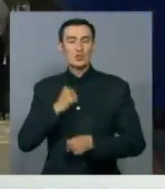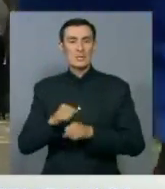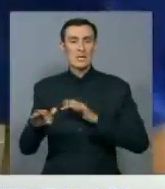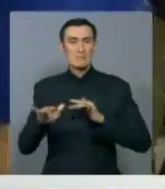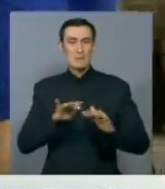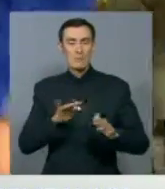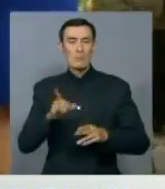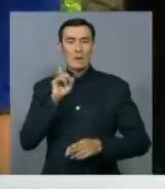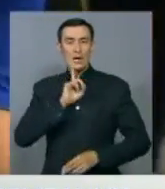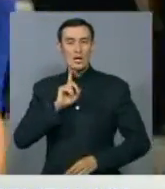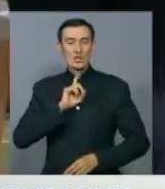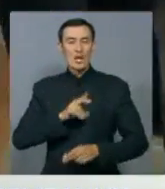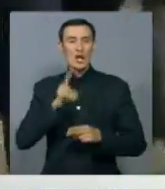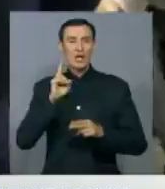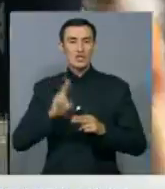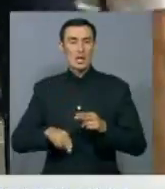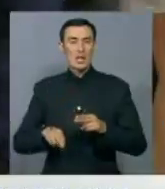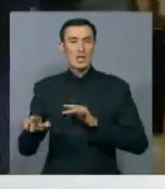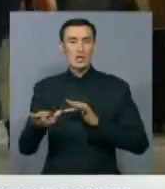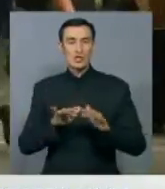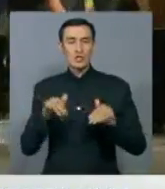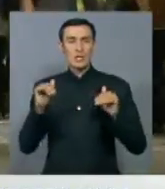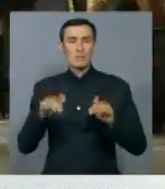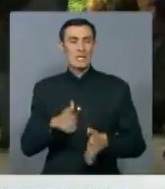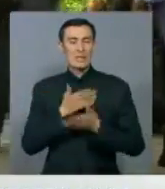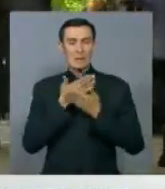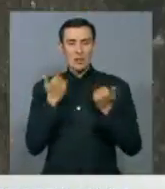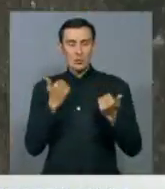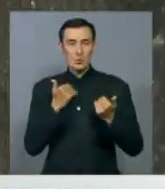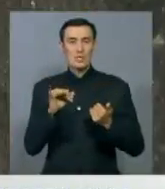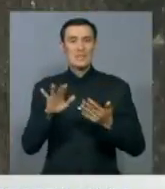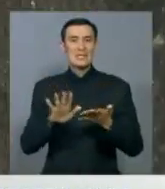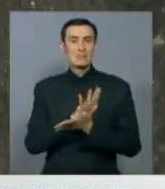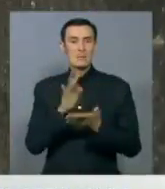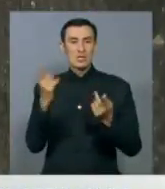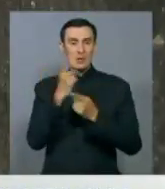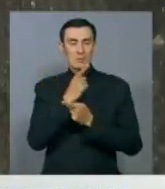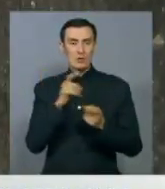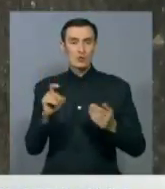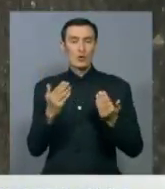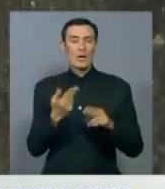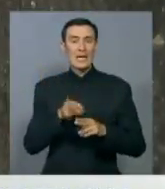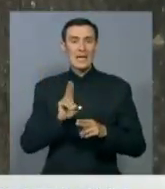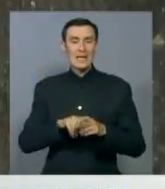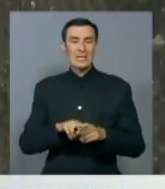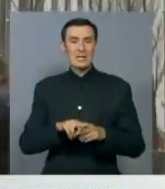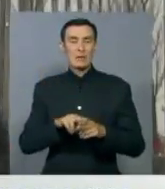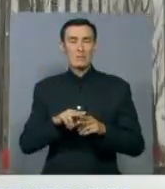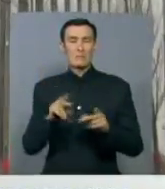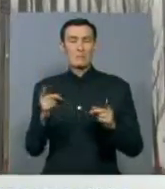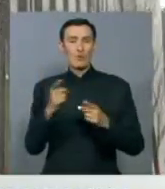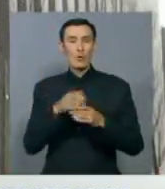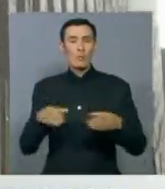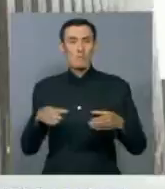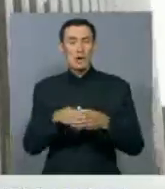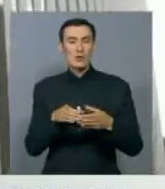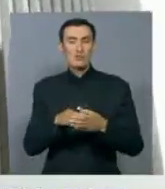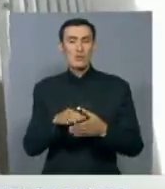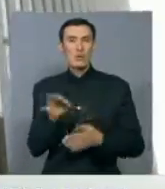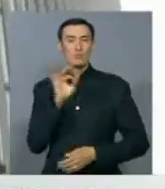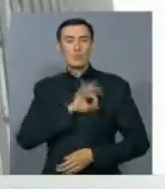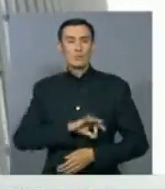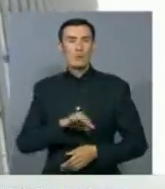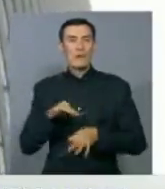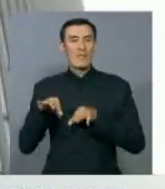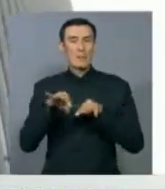мер. Пока окончательное решение не принято, и местные СМИ сообщают, данные, передаваемые в компании по прокату